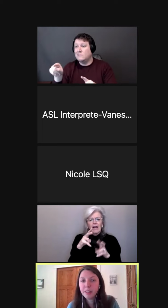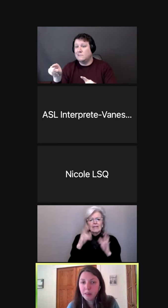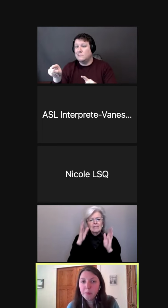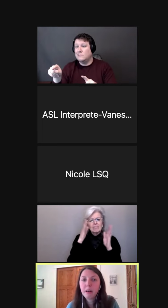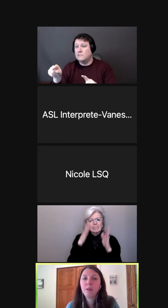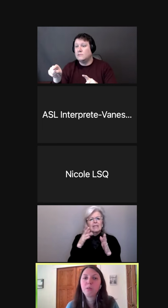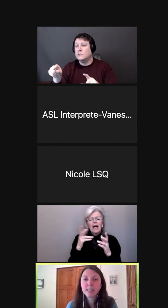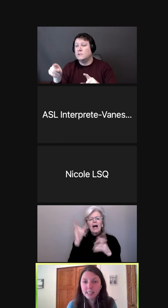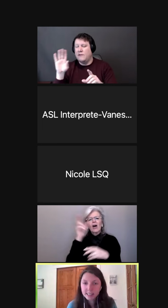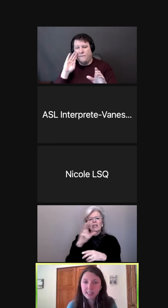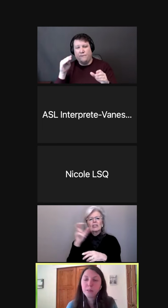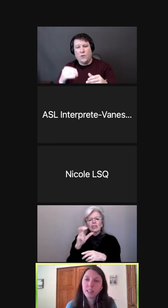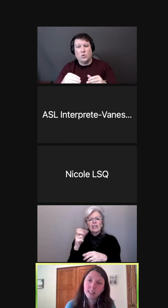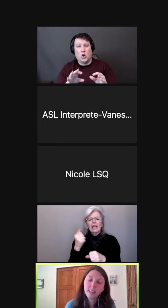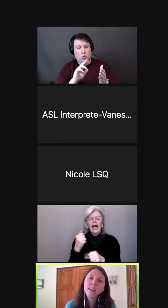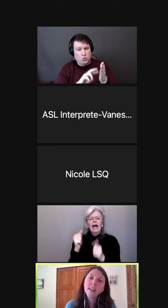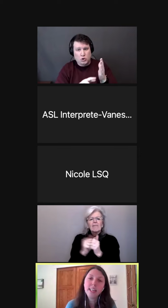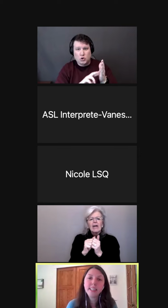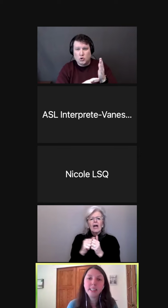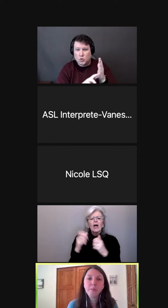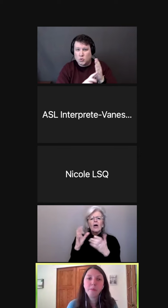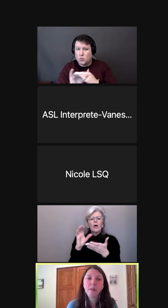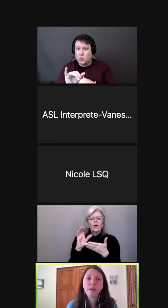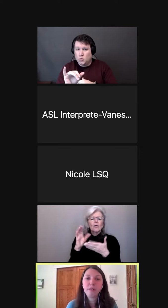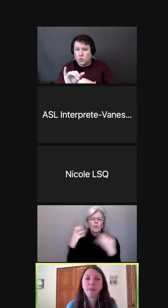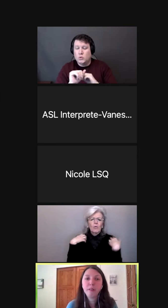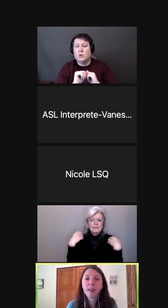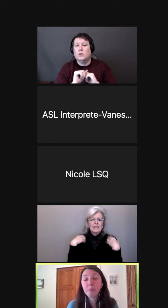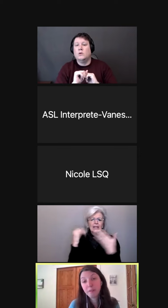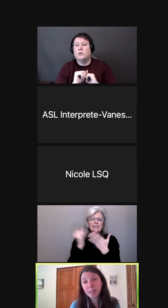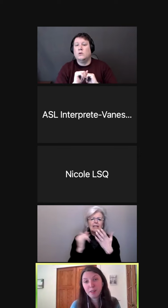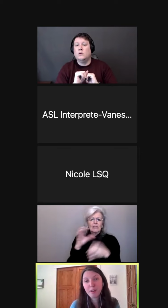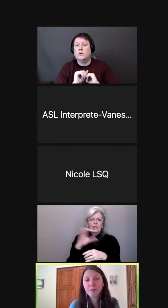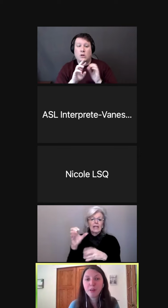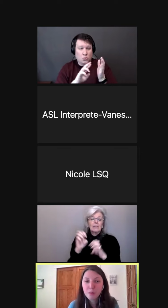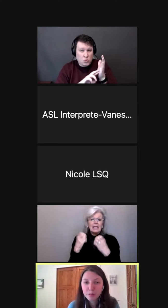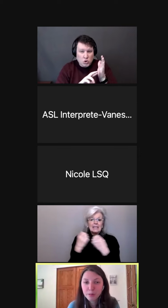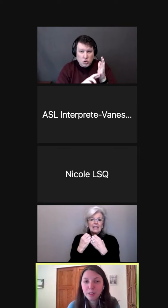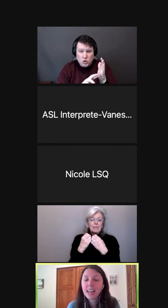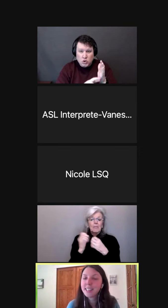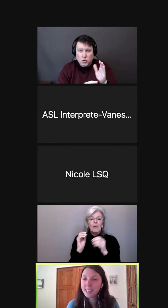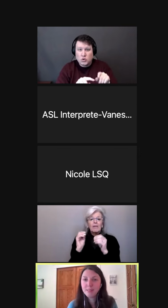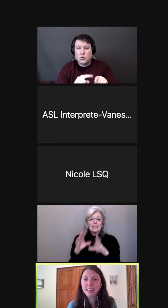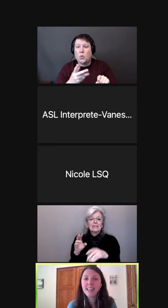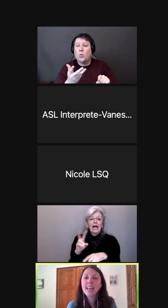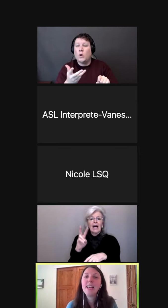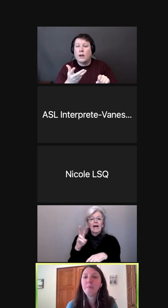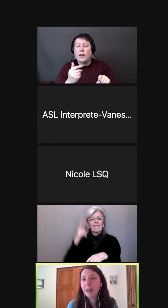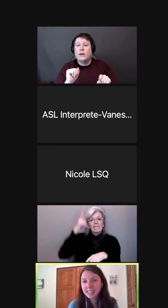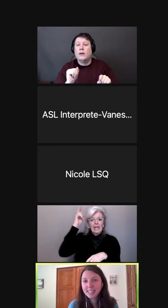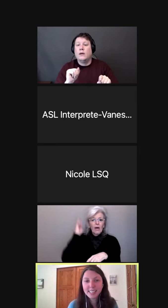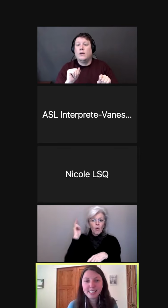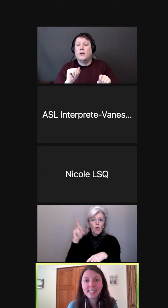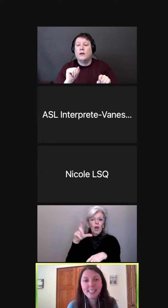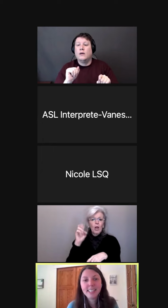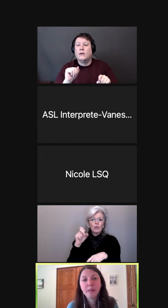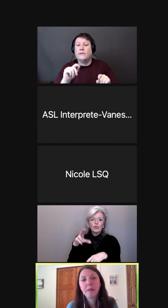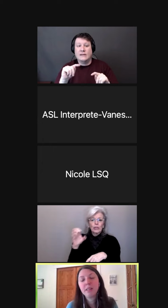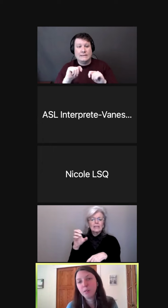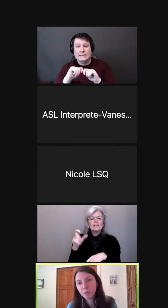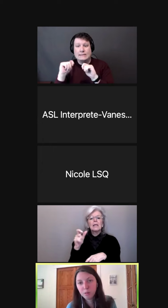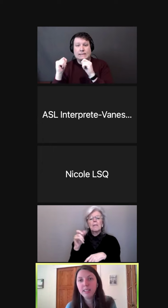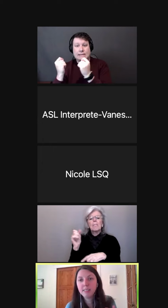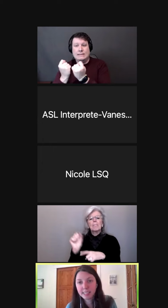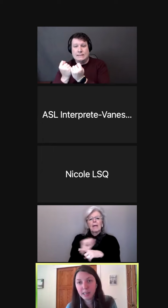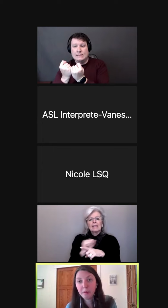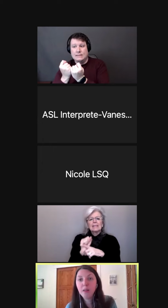menée par le Conseil des arts du Canada et l'équipe de la professeure Vérou-le-Dieu, intitulée « Les pratiques artistiques